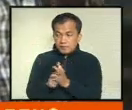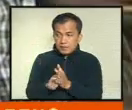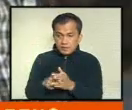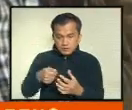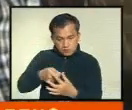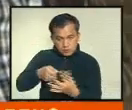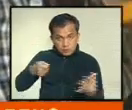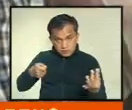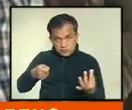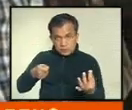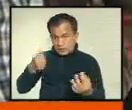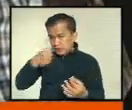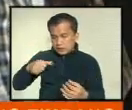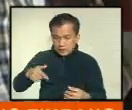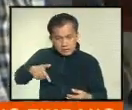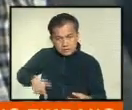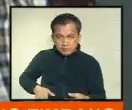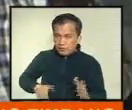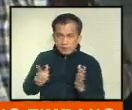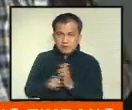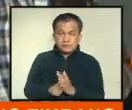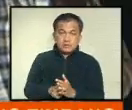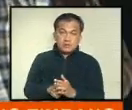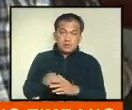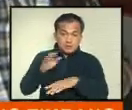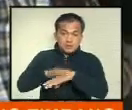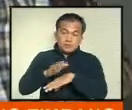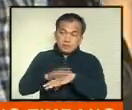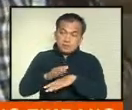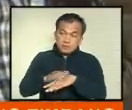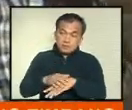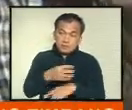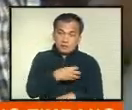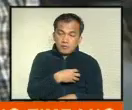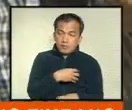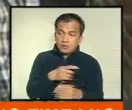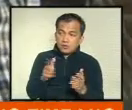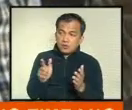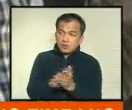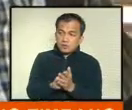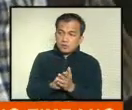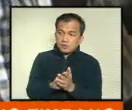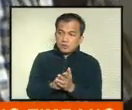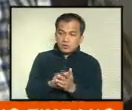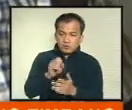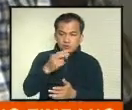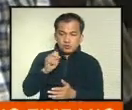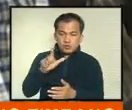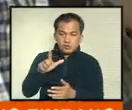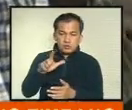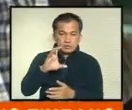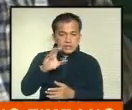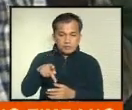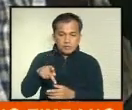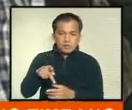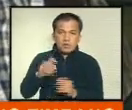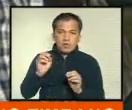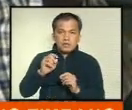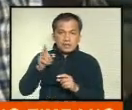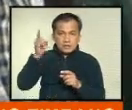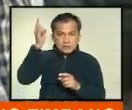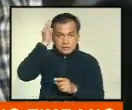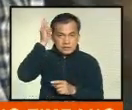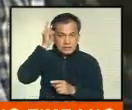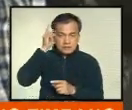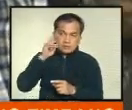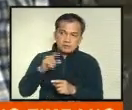na bagay at anumang armas. Nagpaalala rin ng mga otoridad na bawal ang drone at cellphone dahil wala rin namang signal sa mga